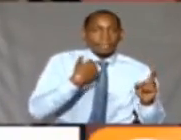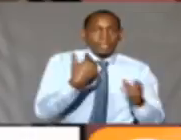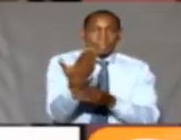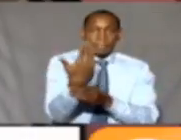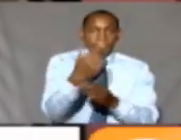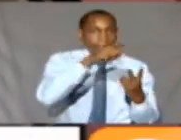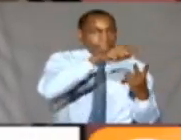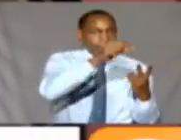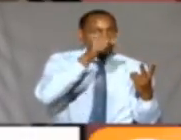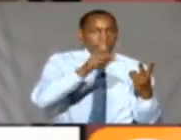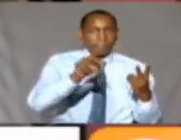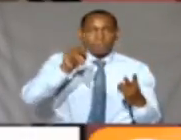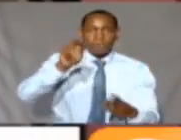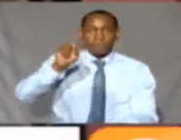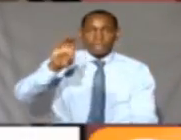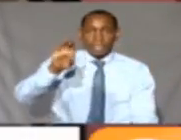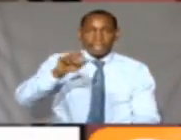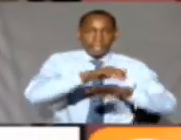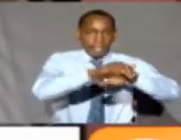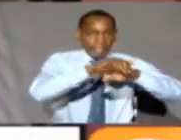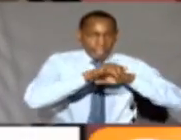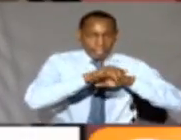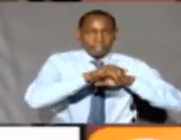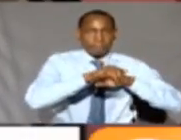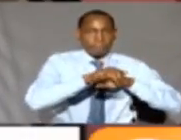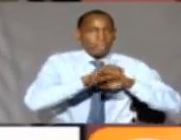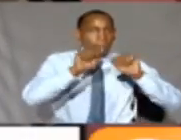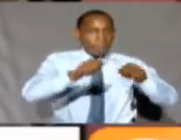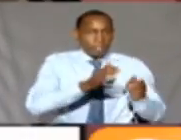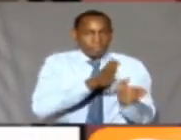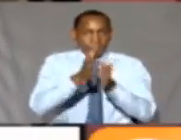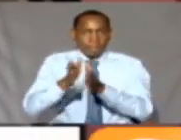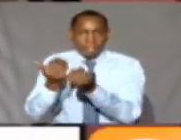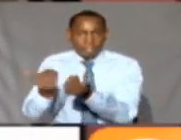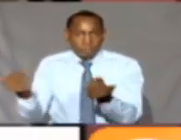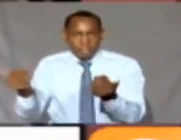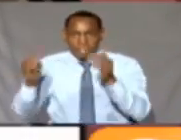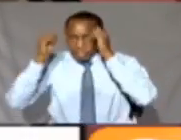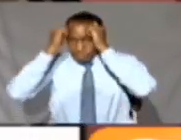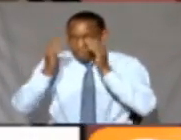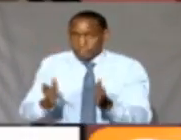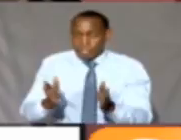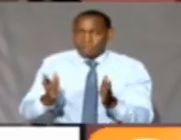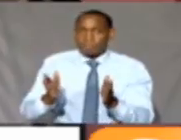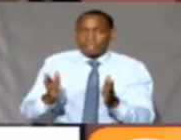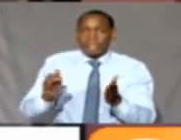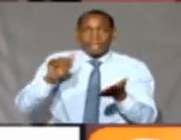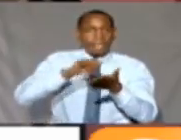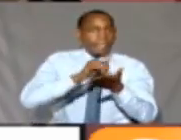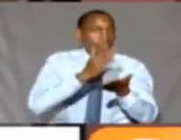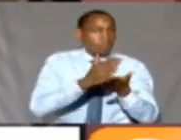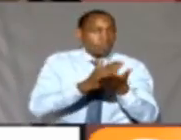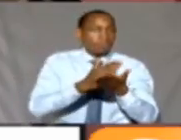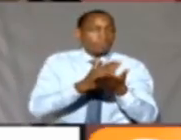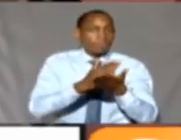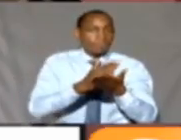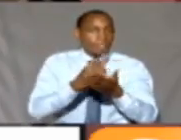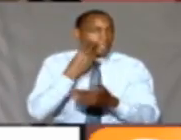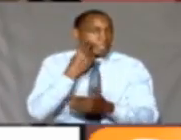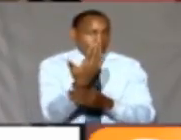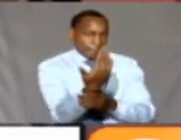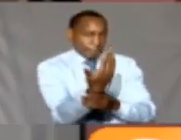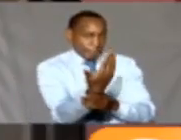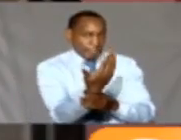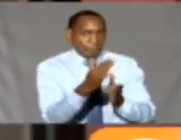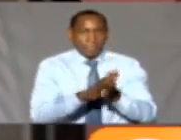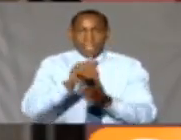the NEC, and we used the sample paper to prepare our children, the learners with it. And actually, when we look at this paper and the